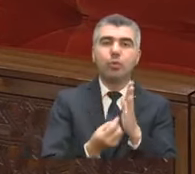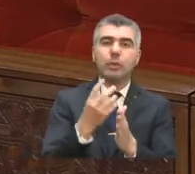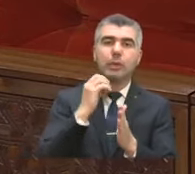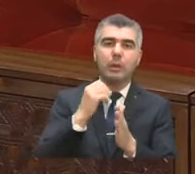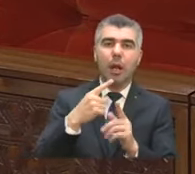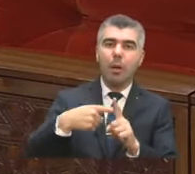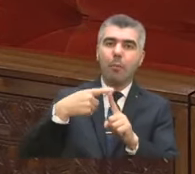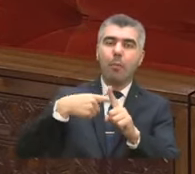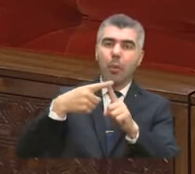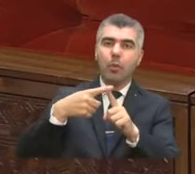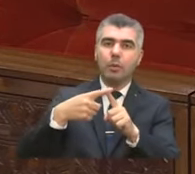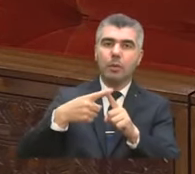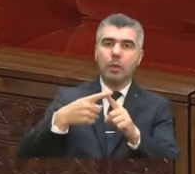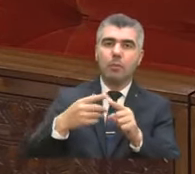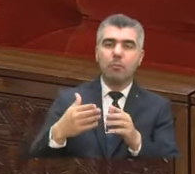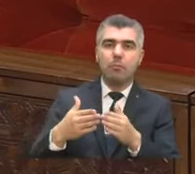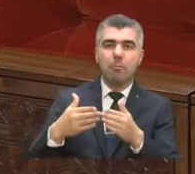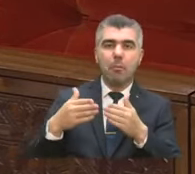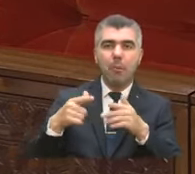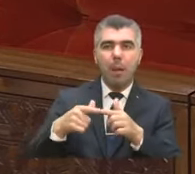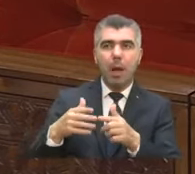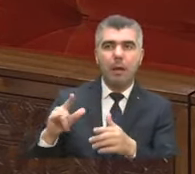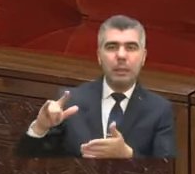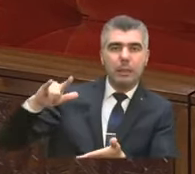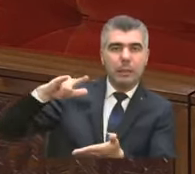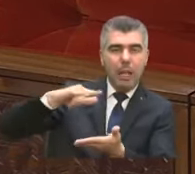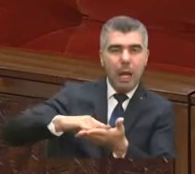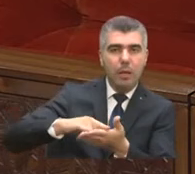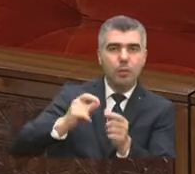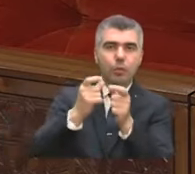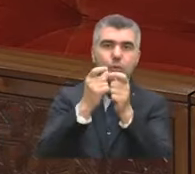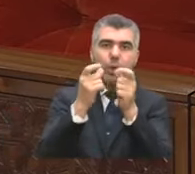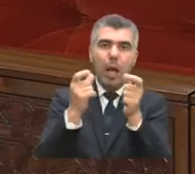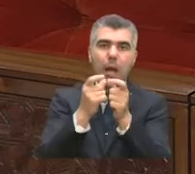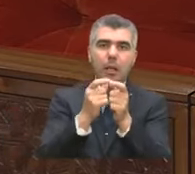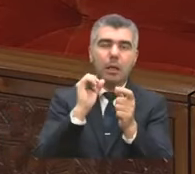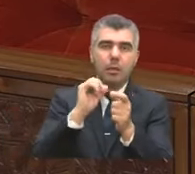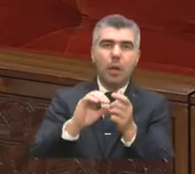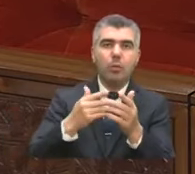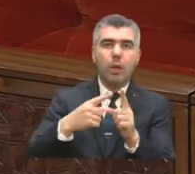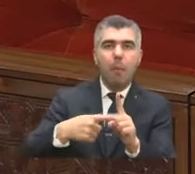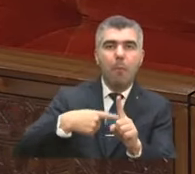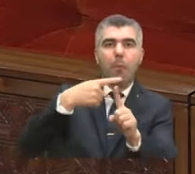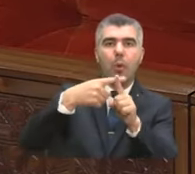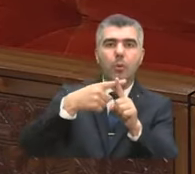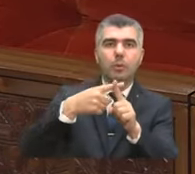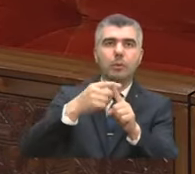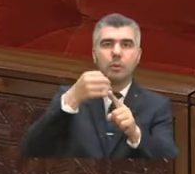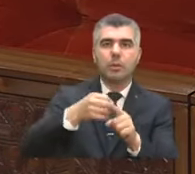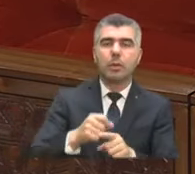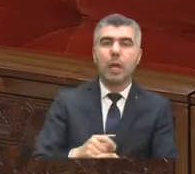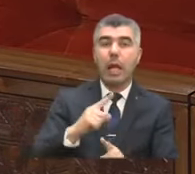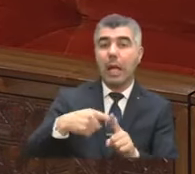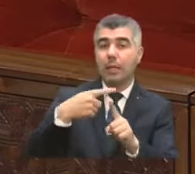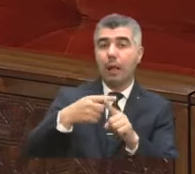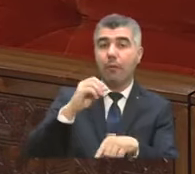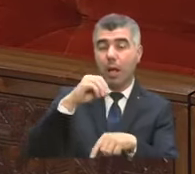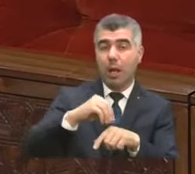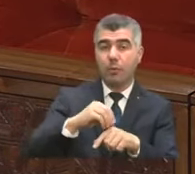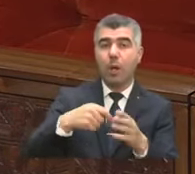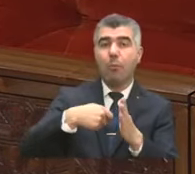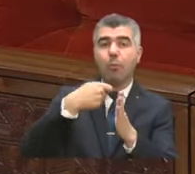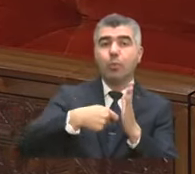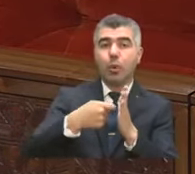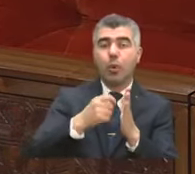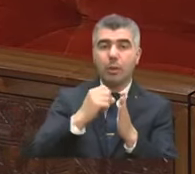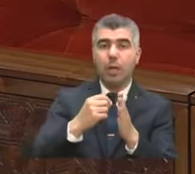الاستيعابية للمطارات، ومخطط تطوير أسطول شركة الخطوط الملكية المغربية والرفع من تنافسيتها، بالإضافة إلى مشاريع